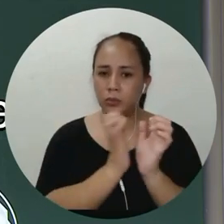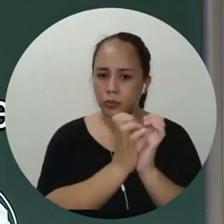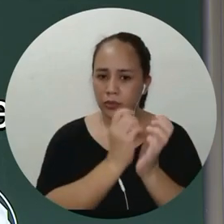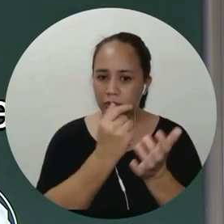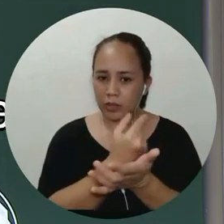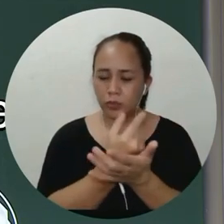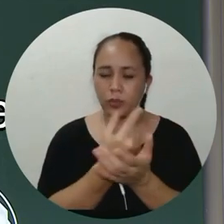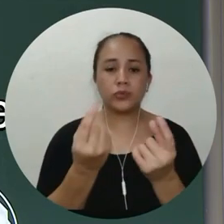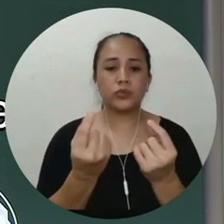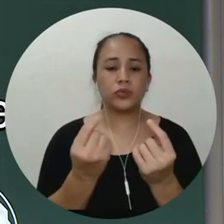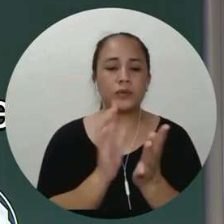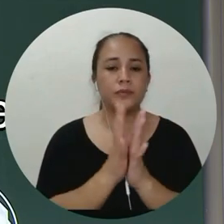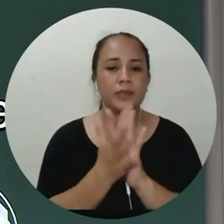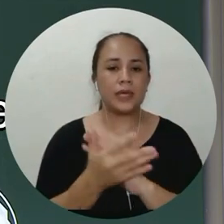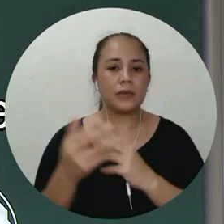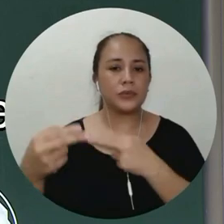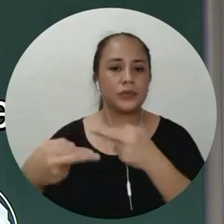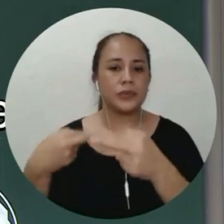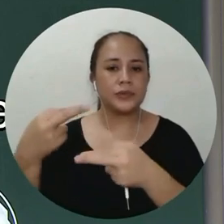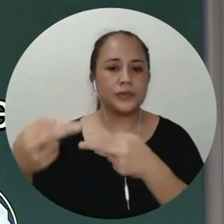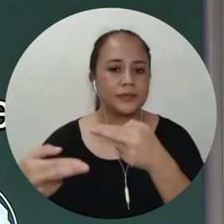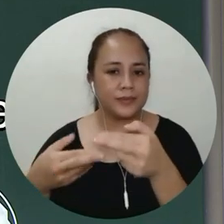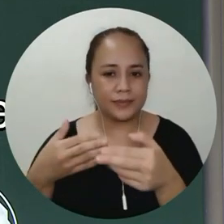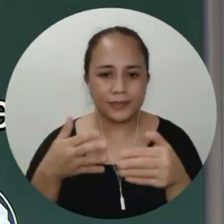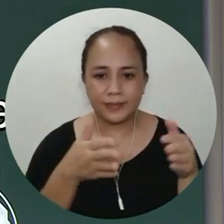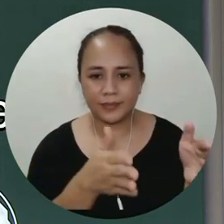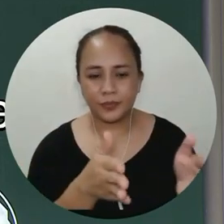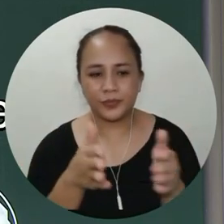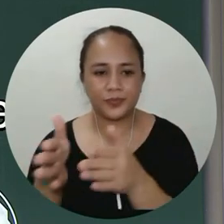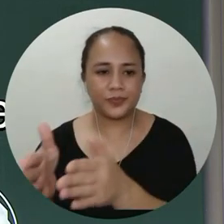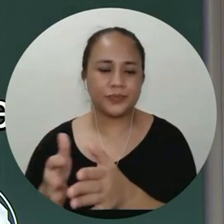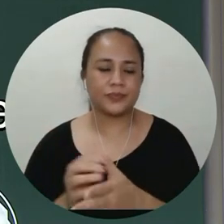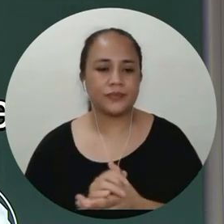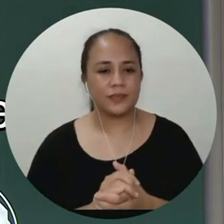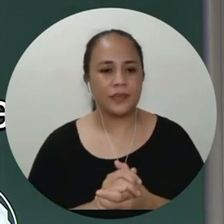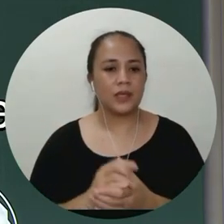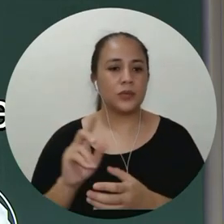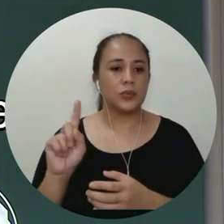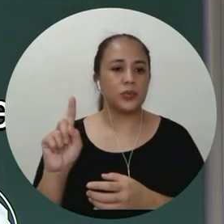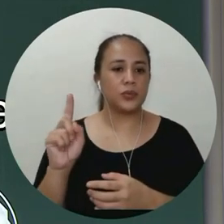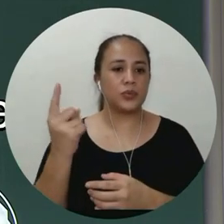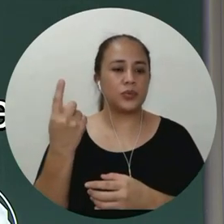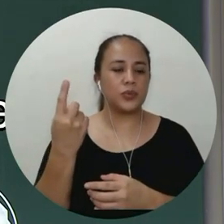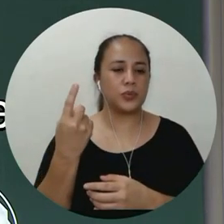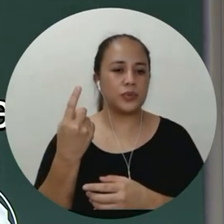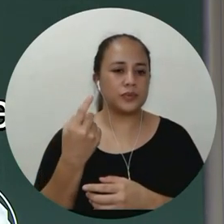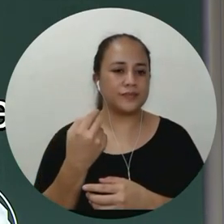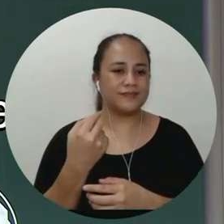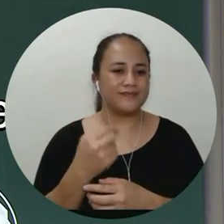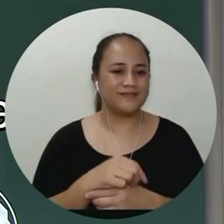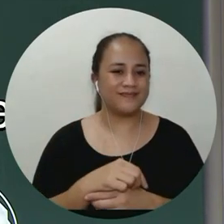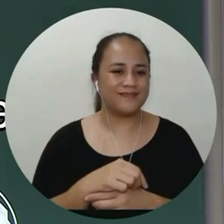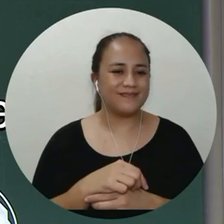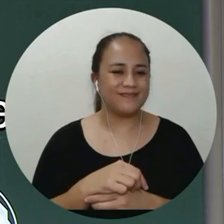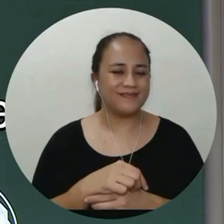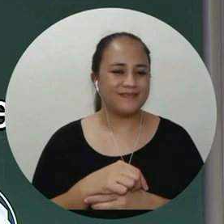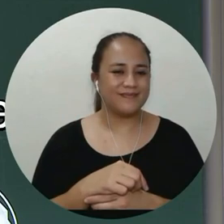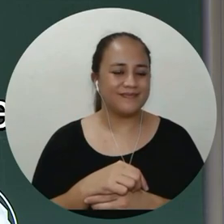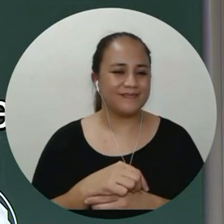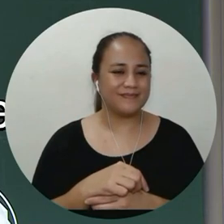is become a remnant platform. 첫째로 237 서밋 비전입니다. First, it is a 237 summit vision.